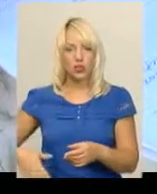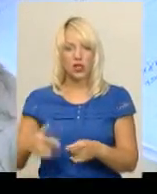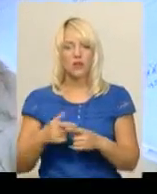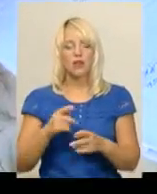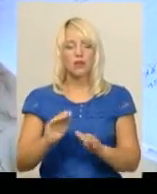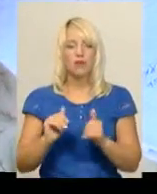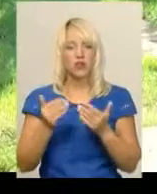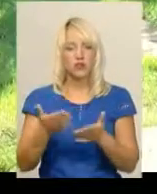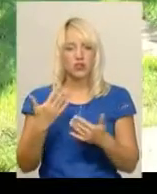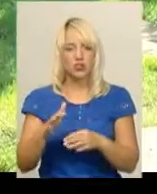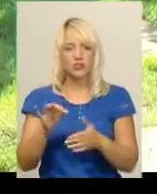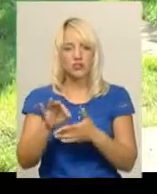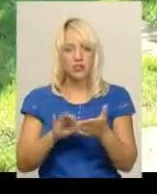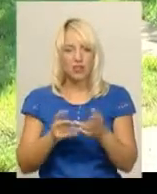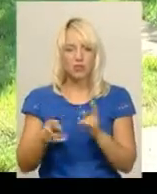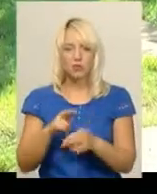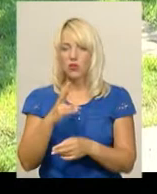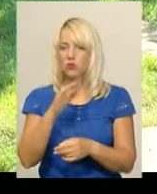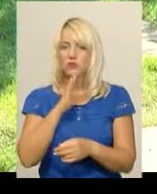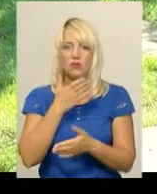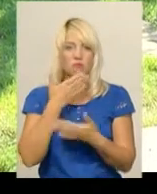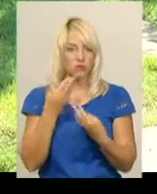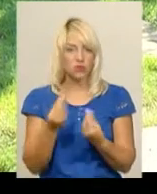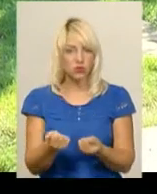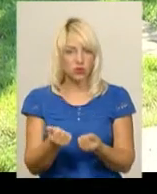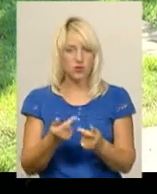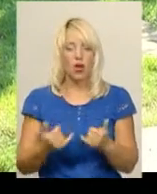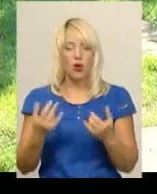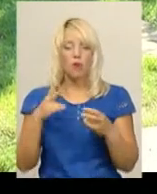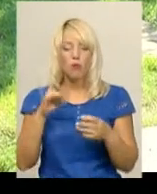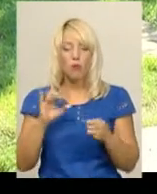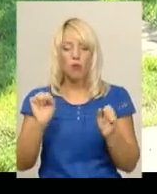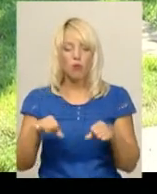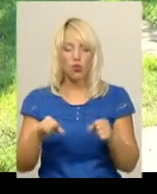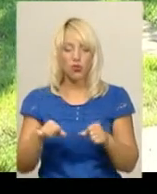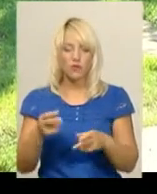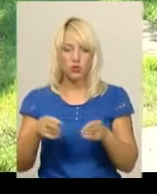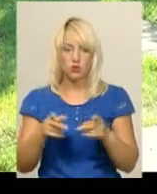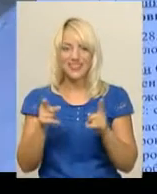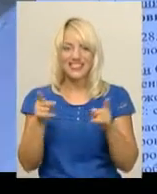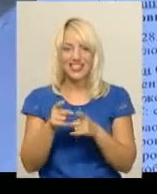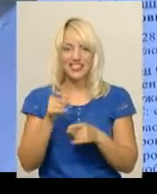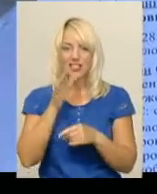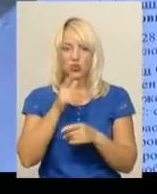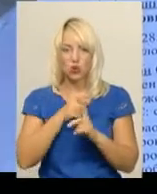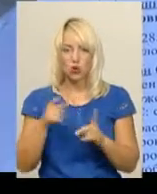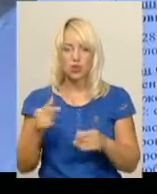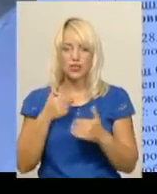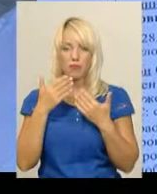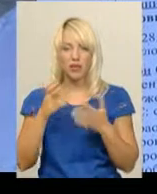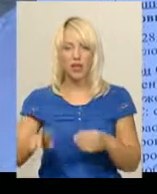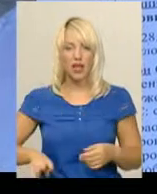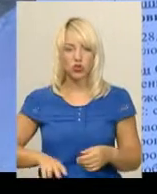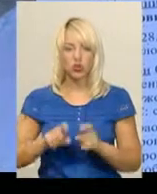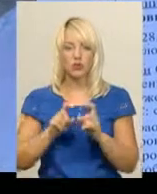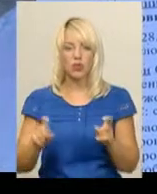медики радили жінці міняти одразу ж, та вона не мала грошей. Про можливість операції з тислі строки ми запитали директора департаменту охорони здоров'я